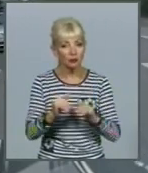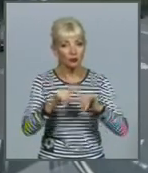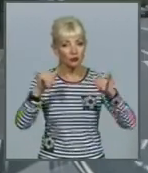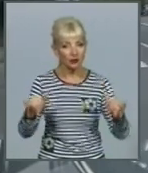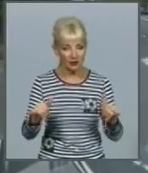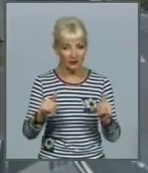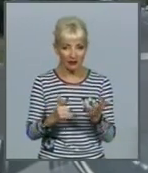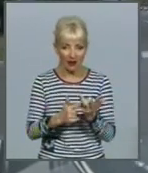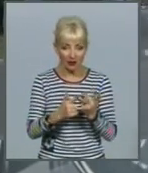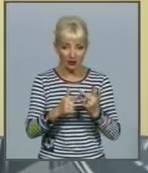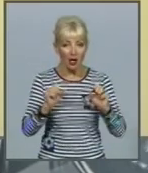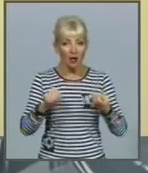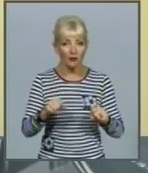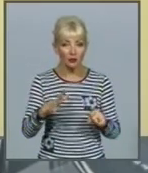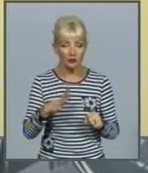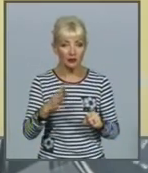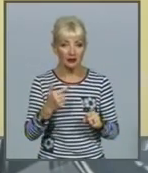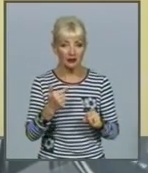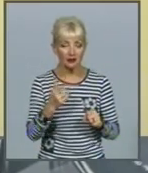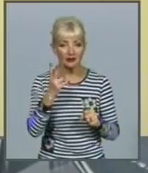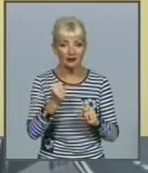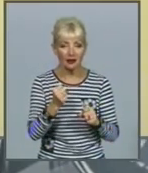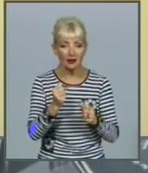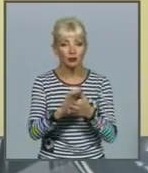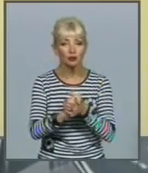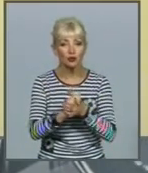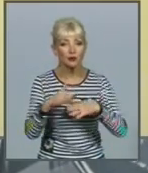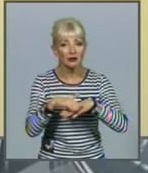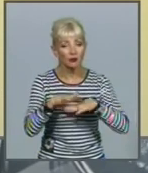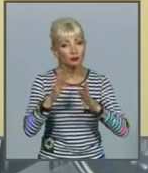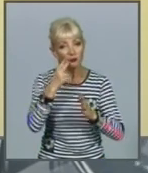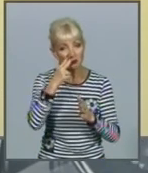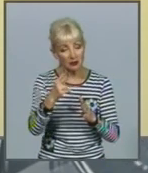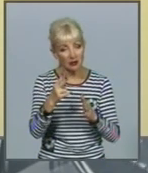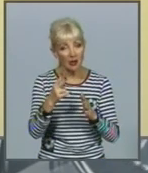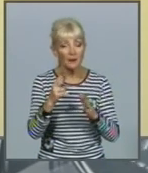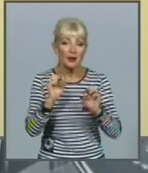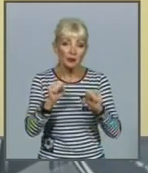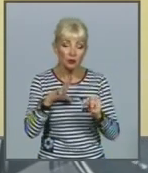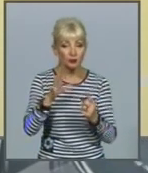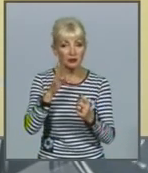будемо там як-то наконечний на Дружби народів смотреть, потрібно ли нам буде строїти круг, ну,